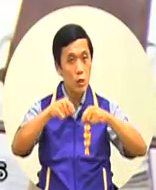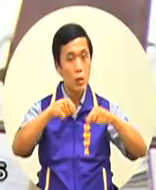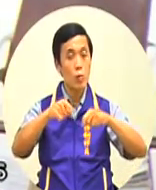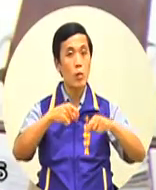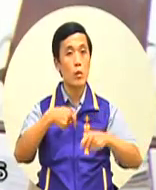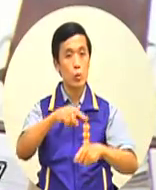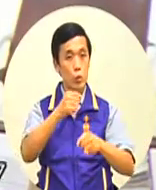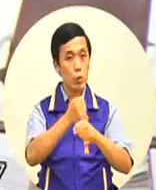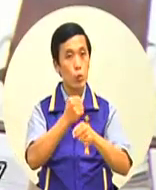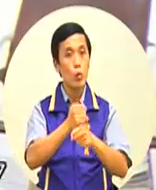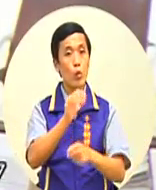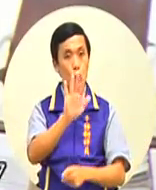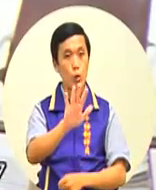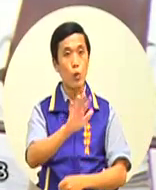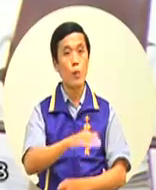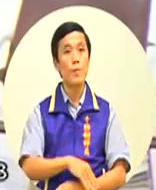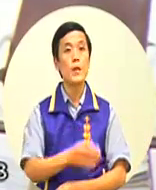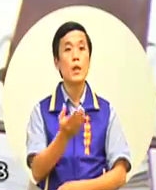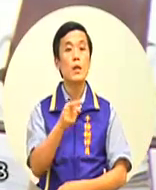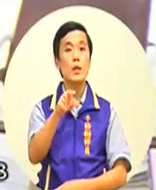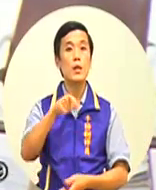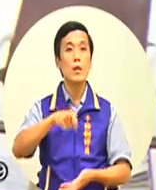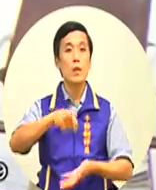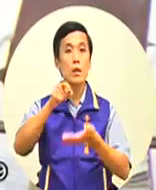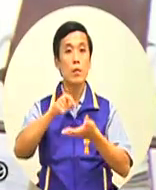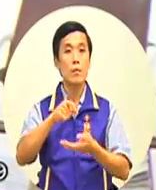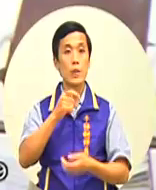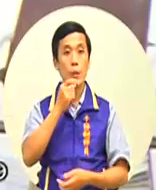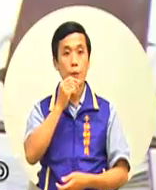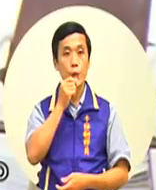好，那这个你刚刚说，